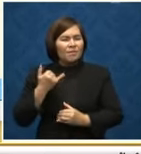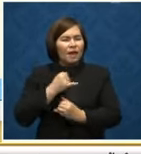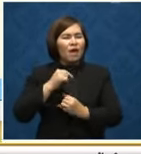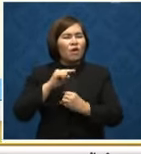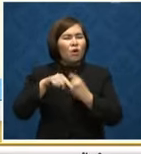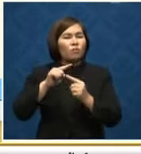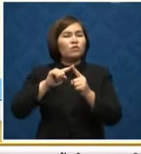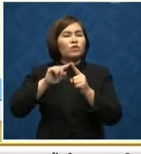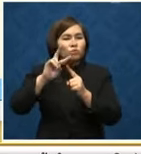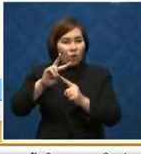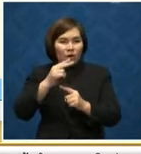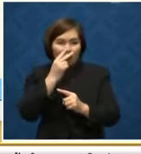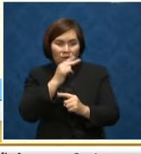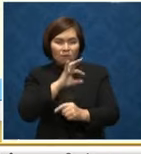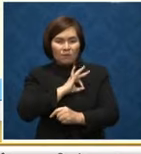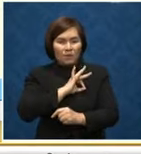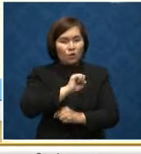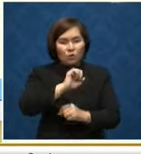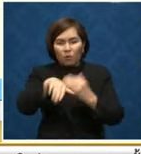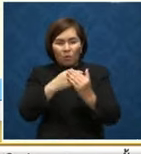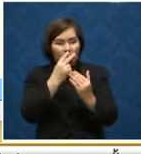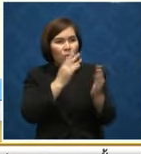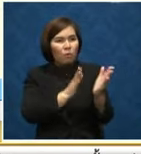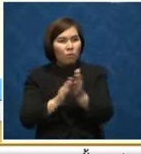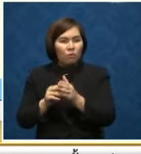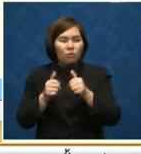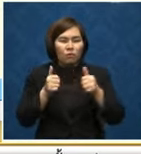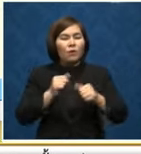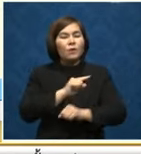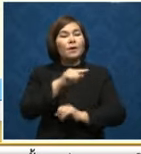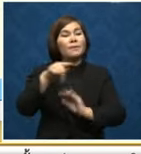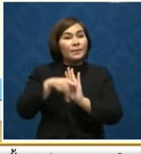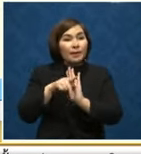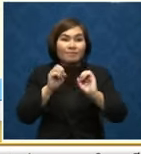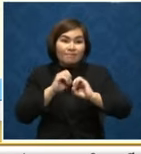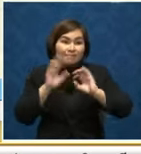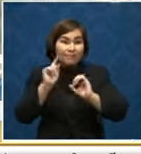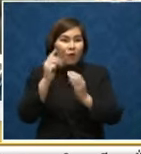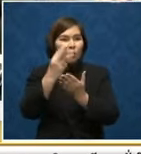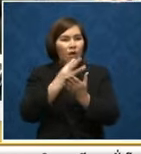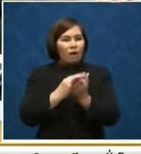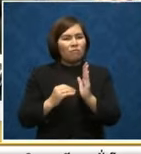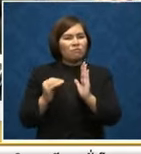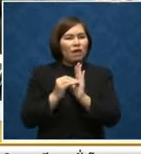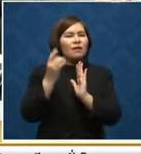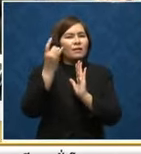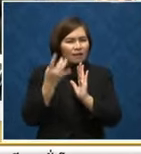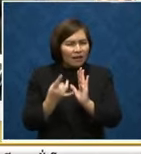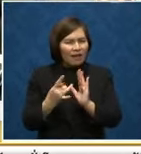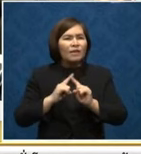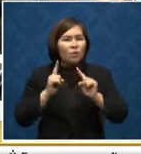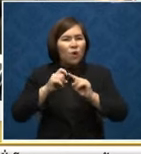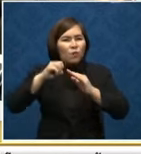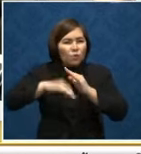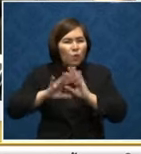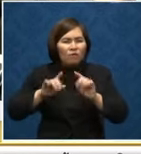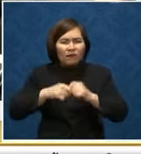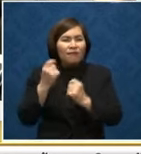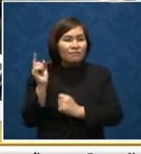ชื่นชมต่อสมาชิกทุกท่านครับวันพฤหัสก็ชัดเจนจำจะมีวาระใดแต่สิ่งที่ขาดหายไปครับและบ